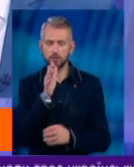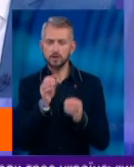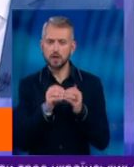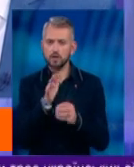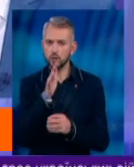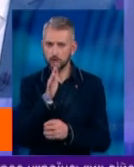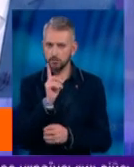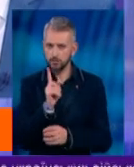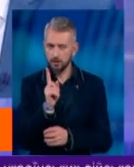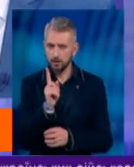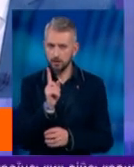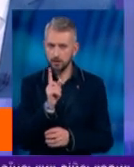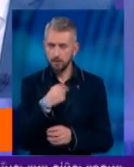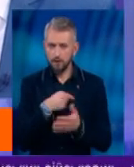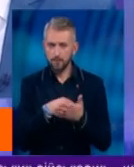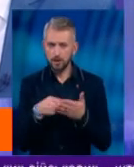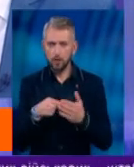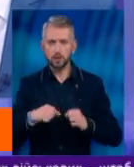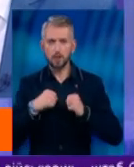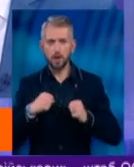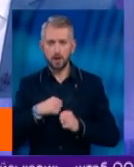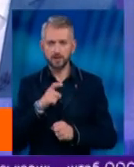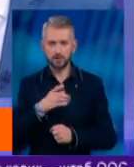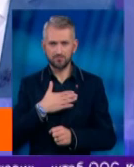10 років, я підкреслюю, намагався з його